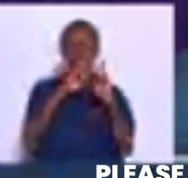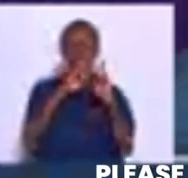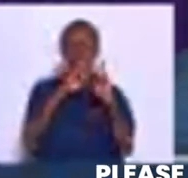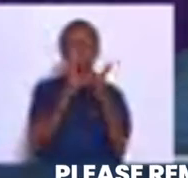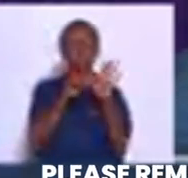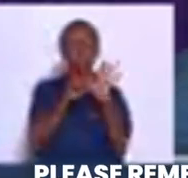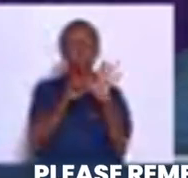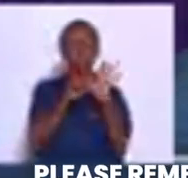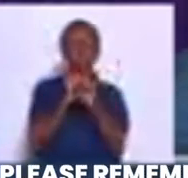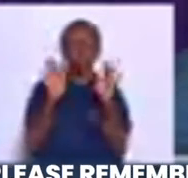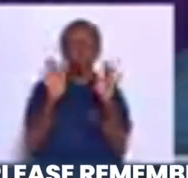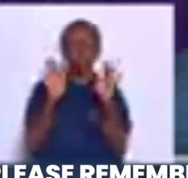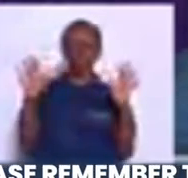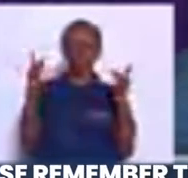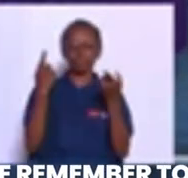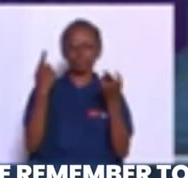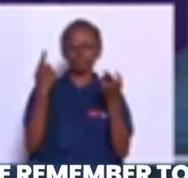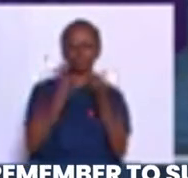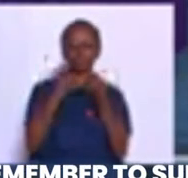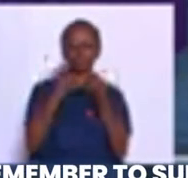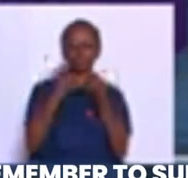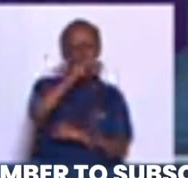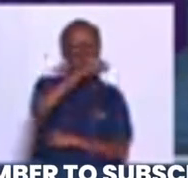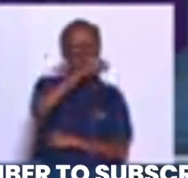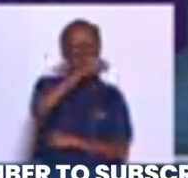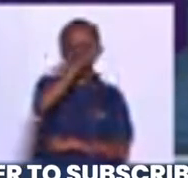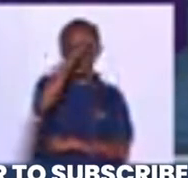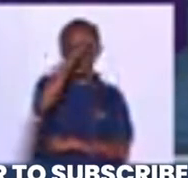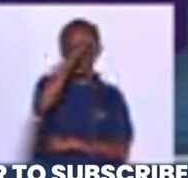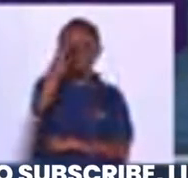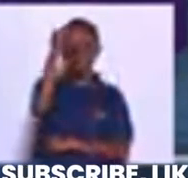kamsulubisha lakini kafufuka.